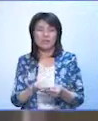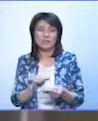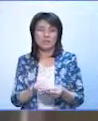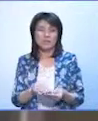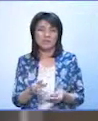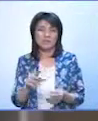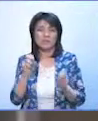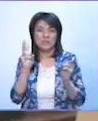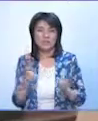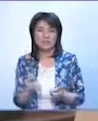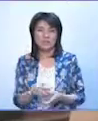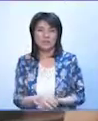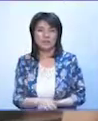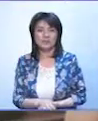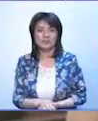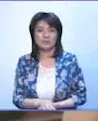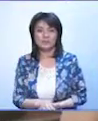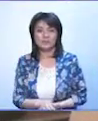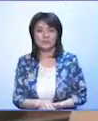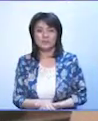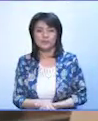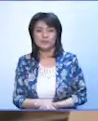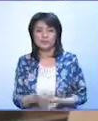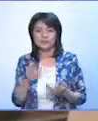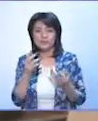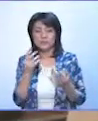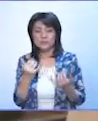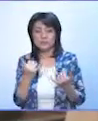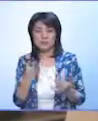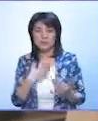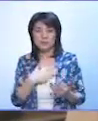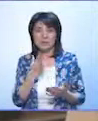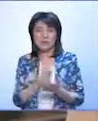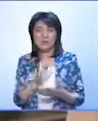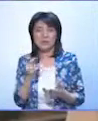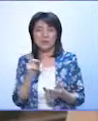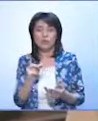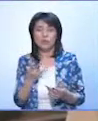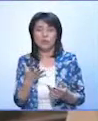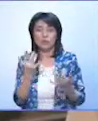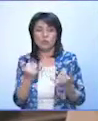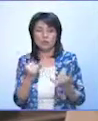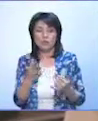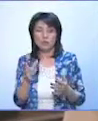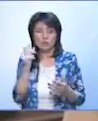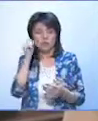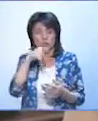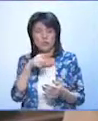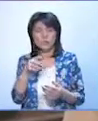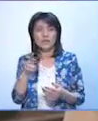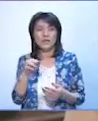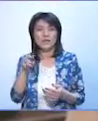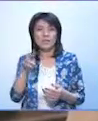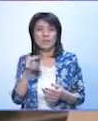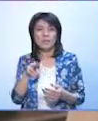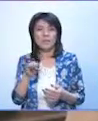прошлого нашей республики. Это один из двух программных пунктов, при помощи которого осуществлялись все взрывы на Семипалатинском ядерном полигоне. Сюда были